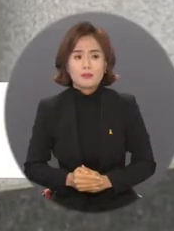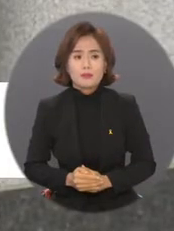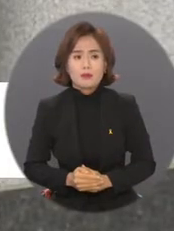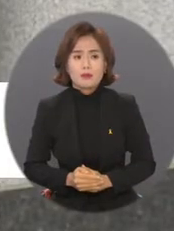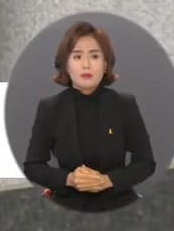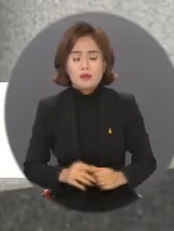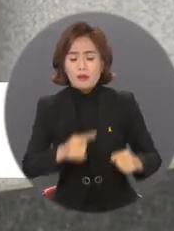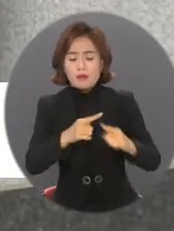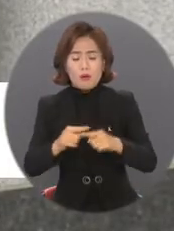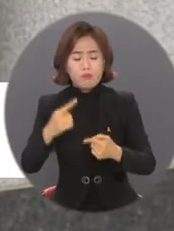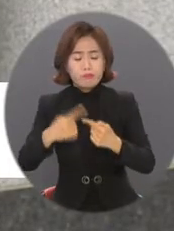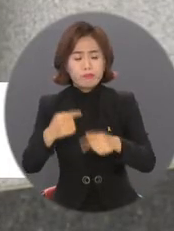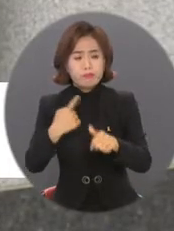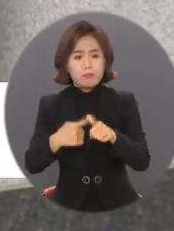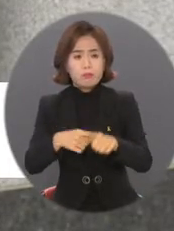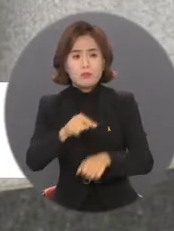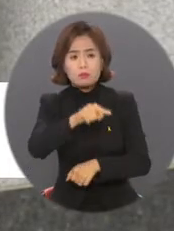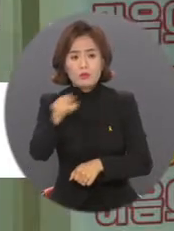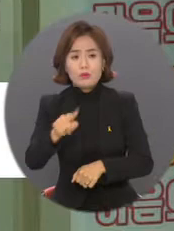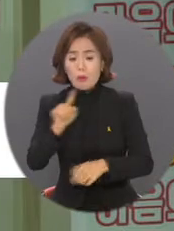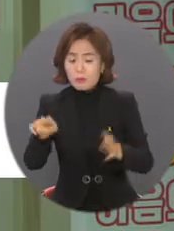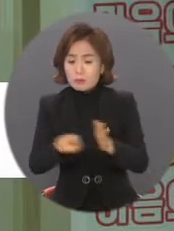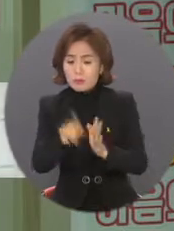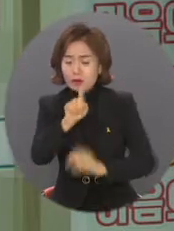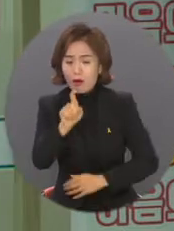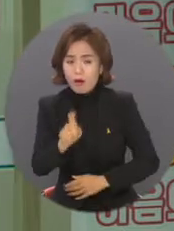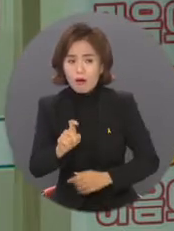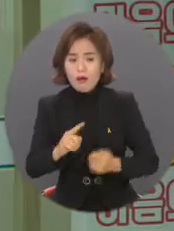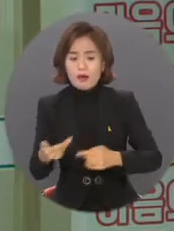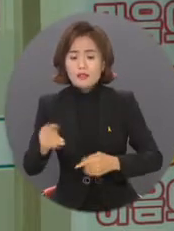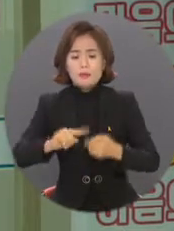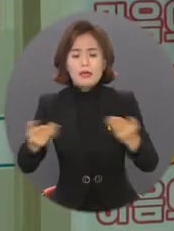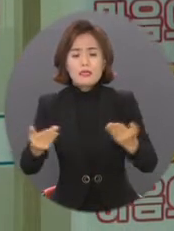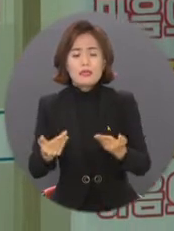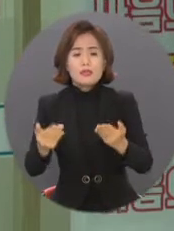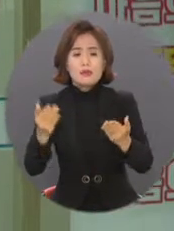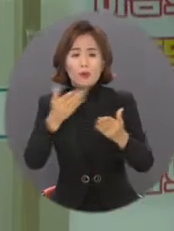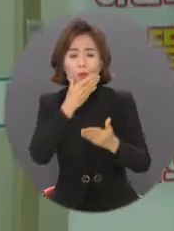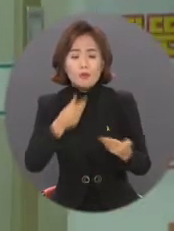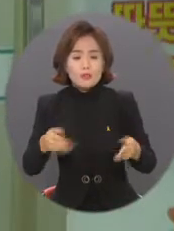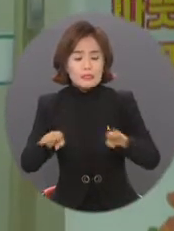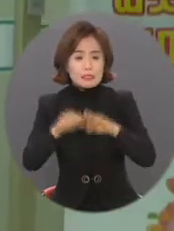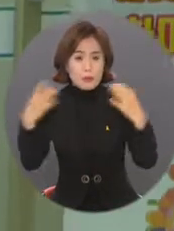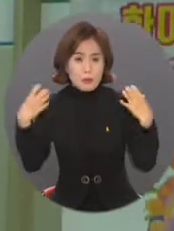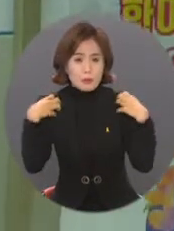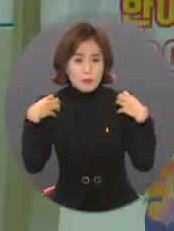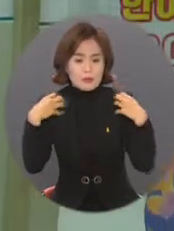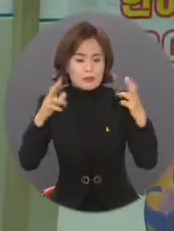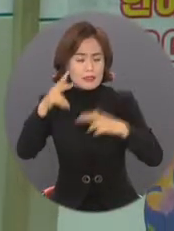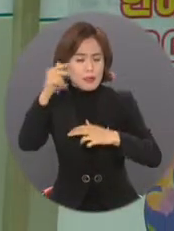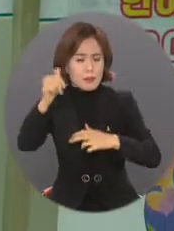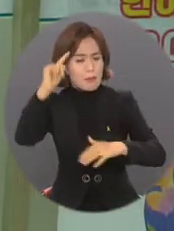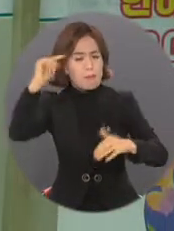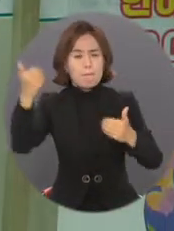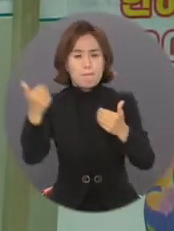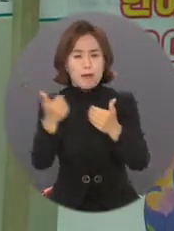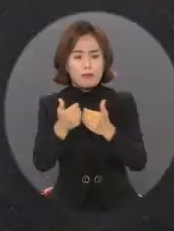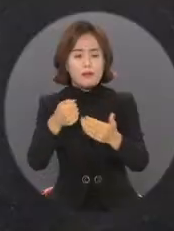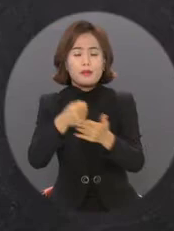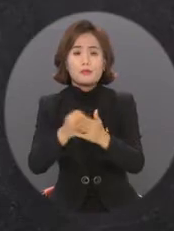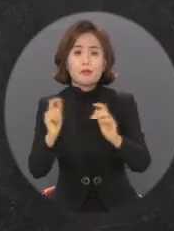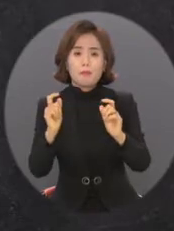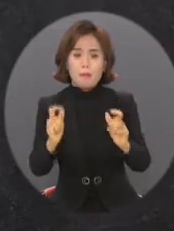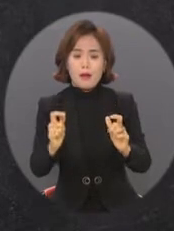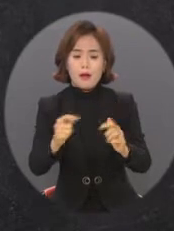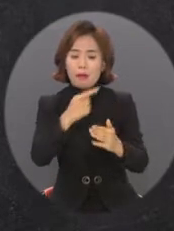떨리는 그 애 벨 등을 말씀하실 때에 2 하지만 근로복지공단은 업주의 주장과 정반대의 판단을 내렸습니다